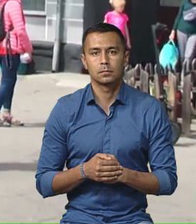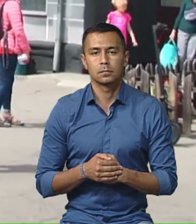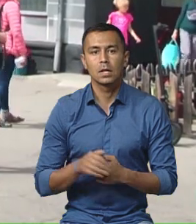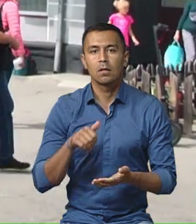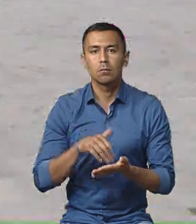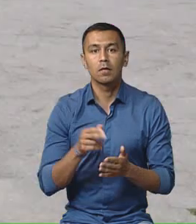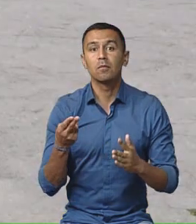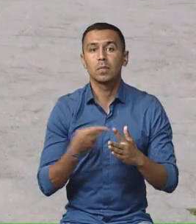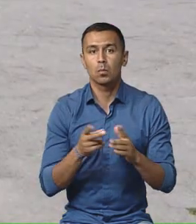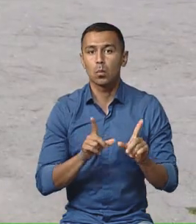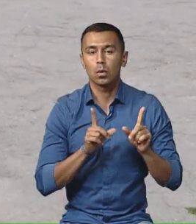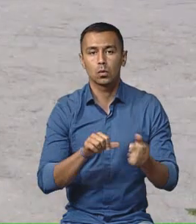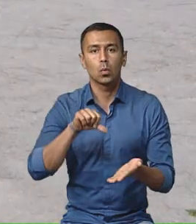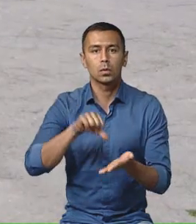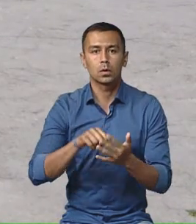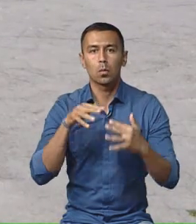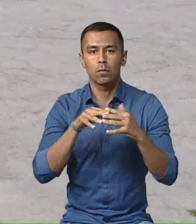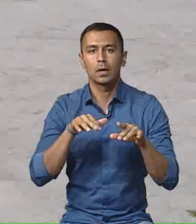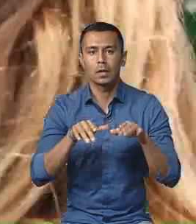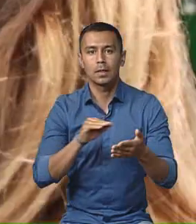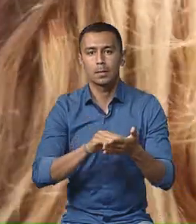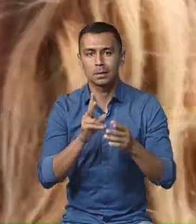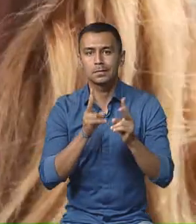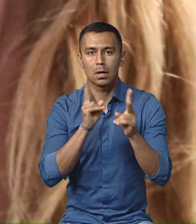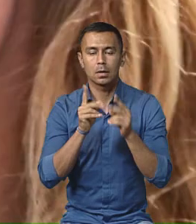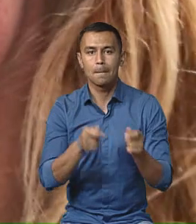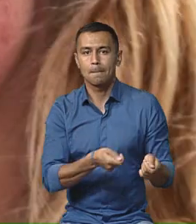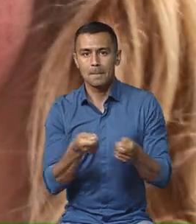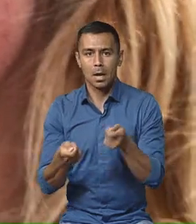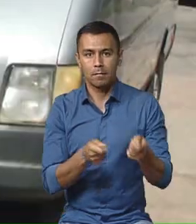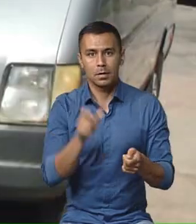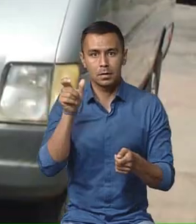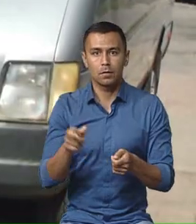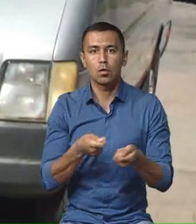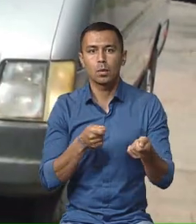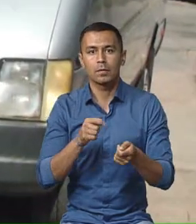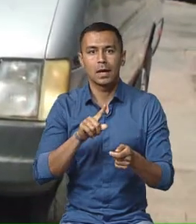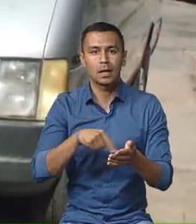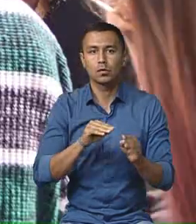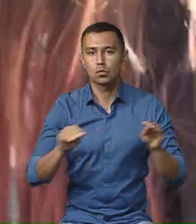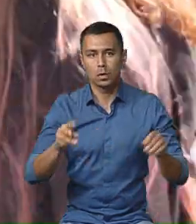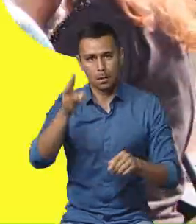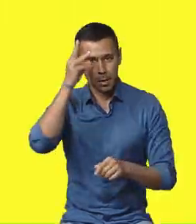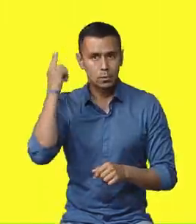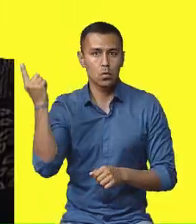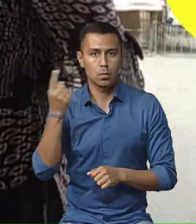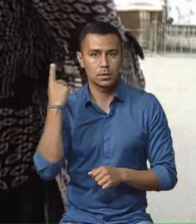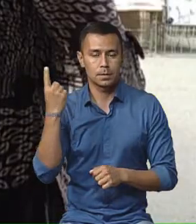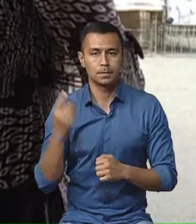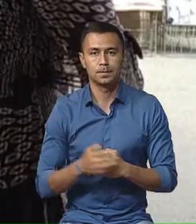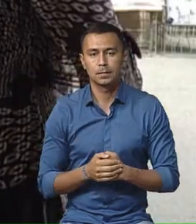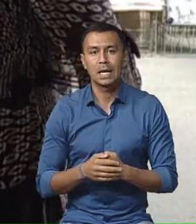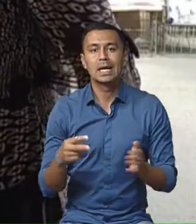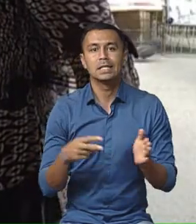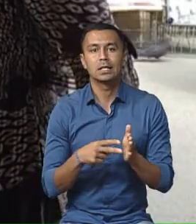відмовляють у пільговому проїзді. Учасниця бойових дій написала скаргу на перевізника в управлінні інфраструктури Хмельницької області.